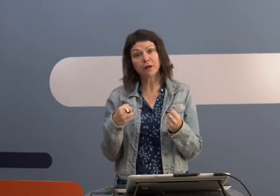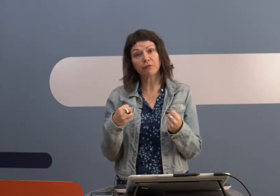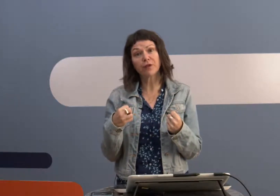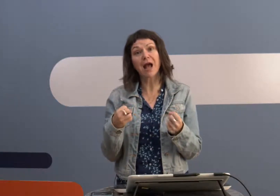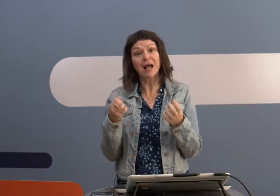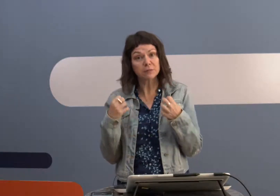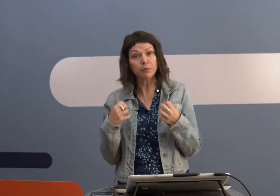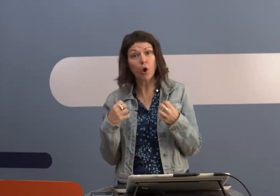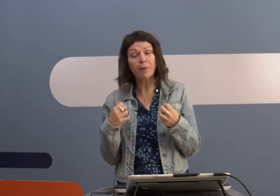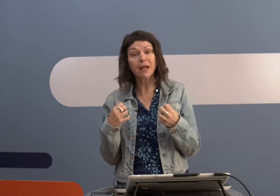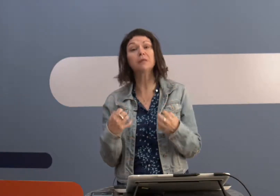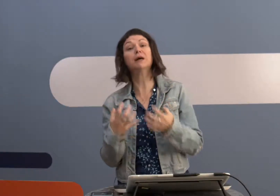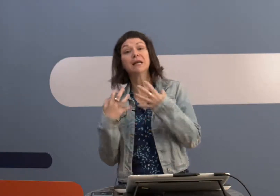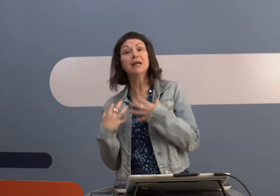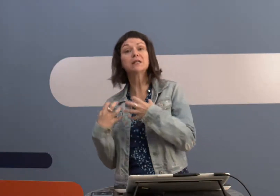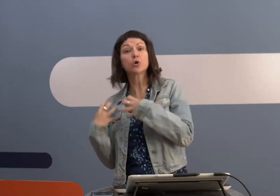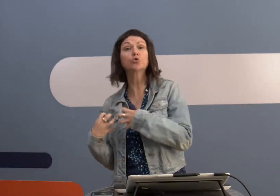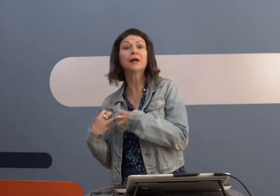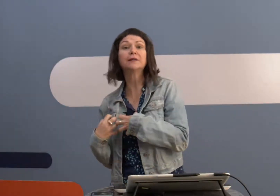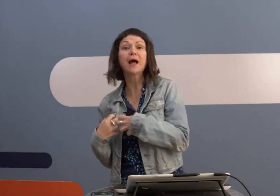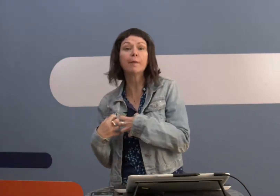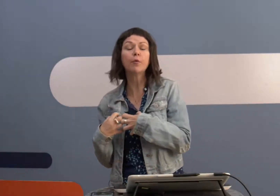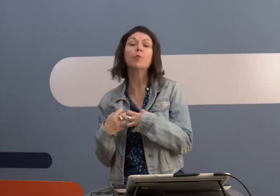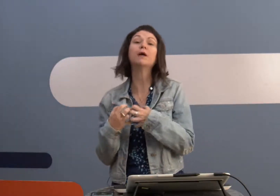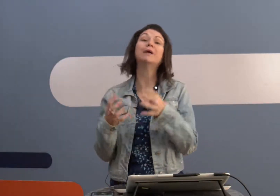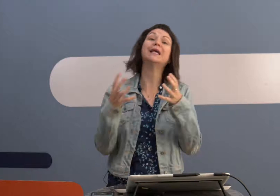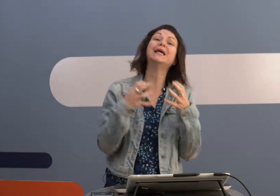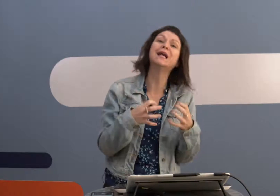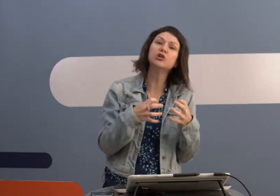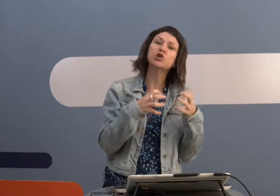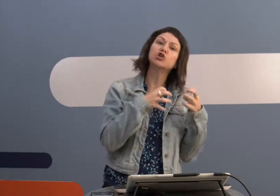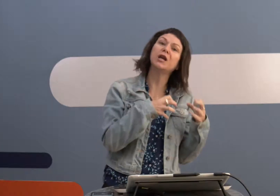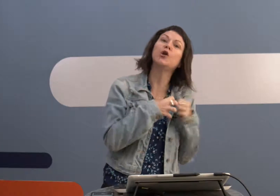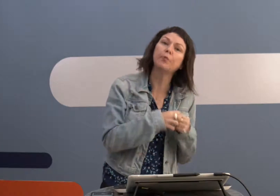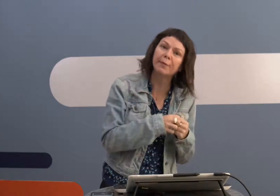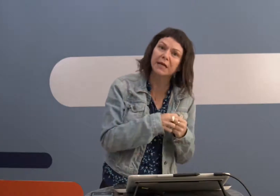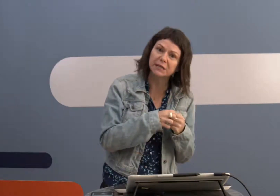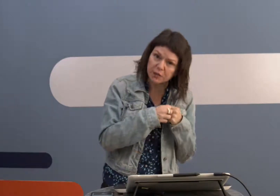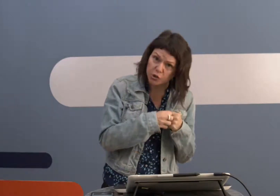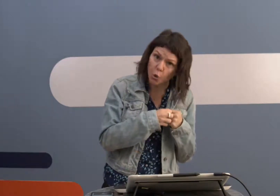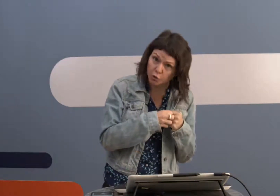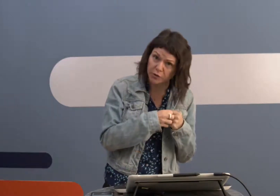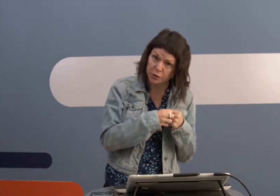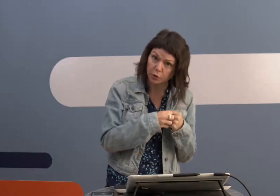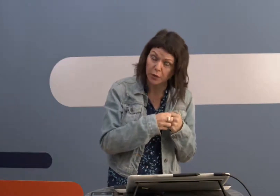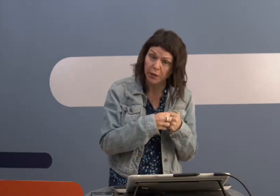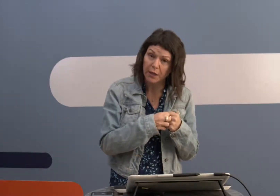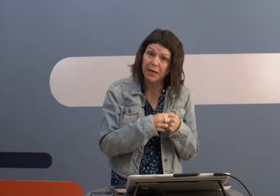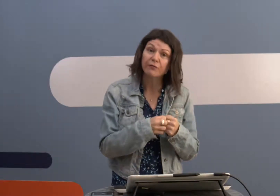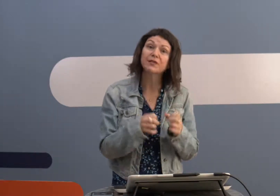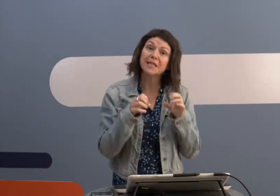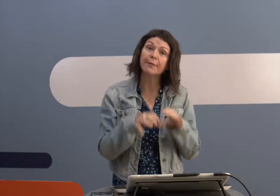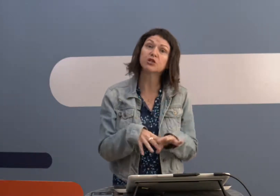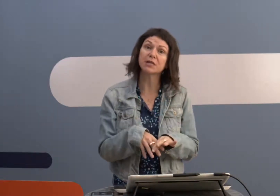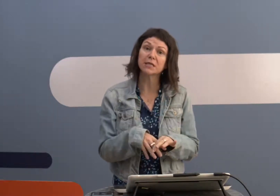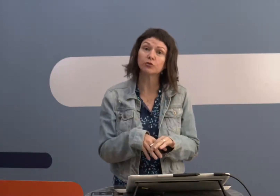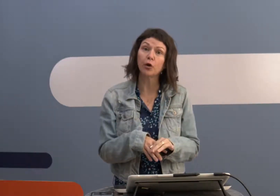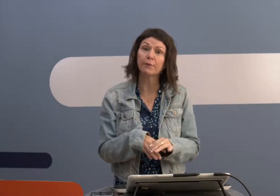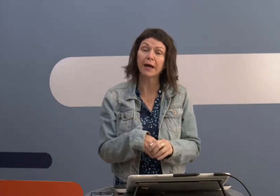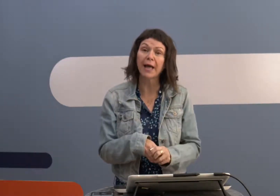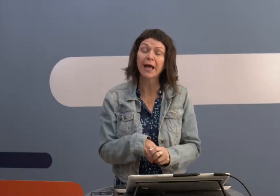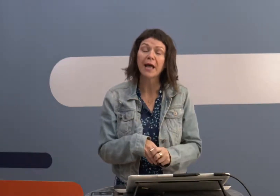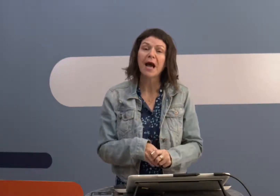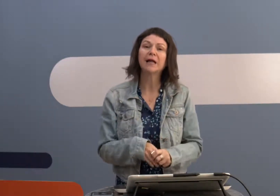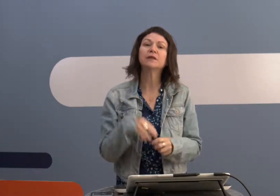זכויות אדם, ואז במקום להגיד מגיע לי זכות האדם, הם אומרים מגיע לי שישללו ממני את הזכות הזאת. וזה מה